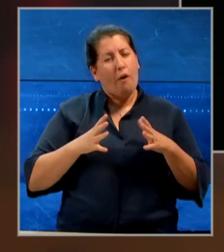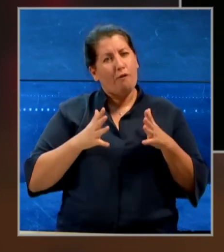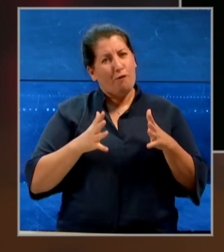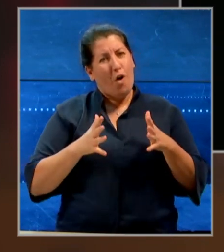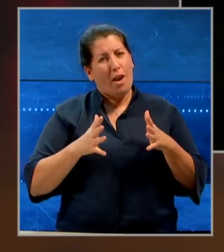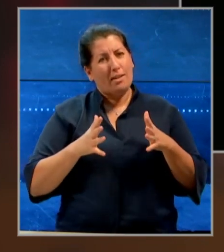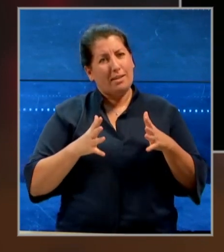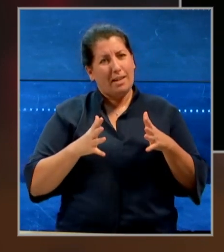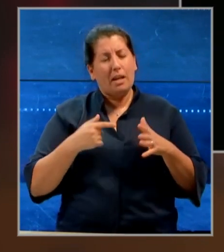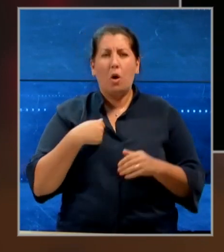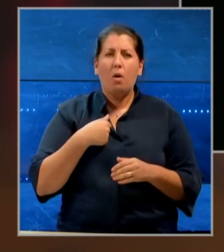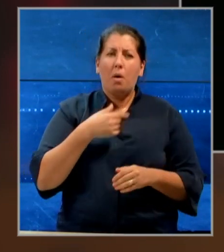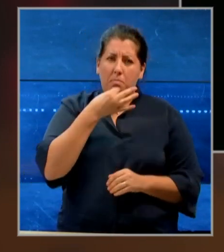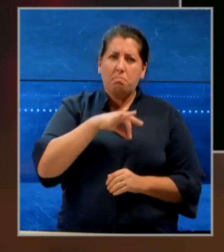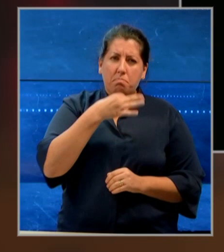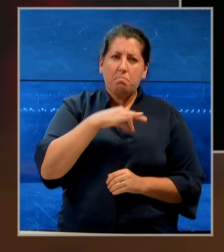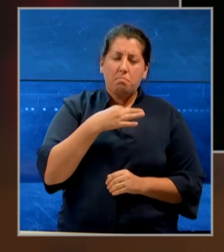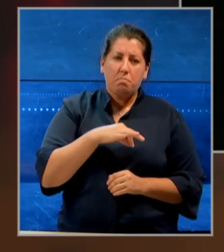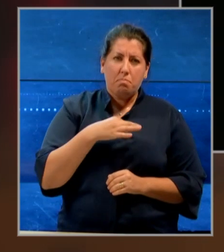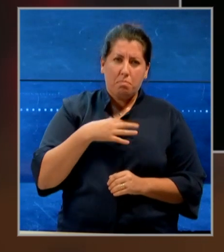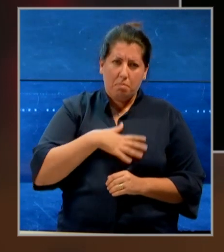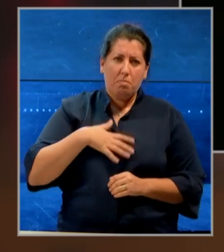c'è mica nessun problema. No, diciamo che